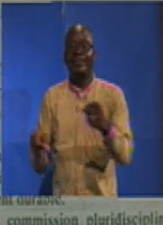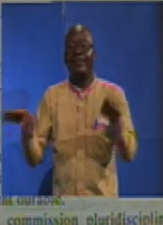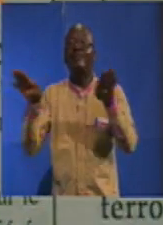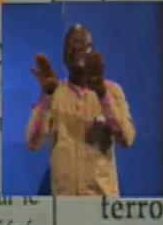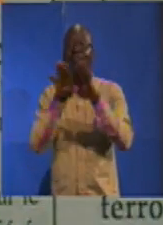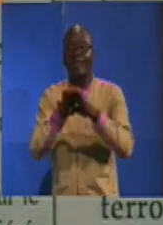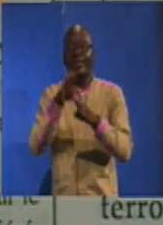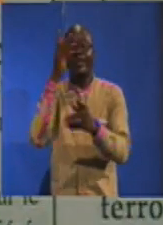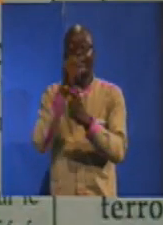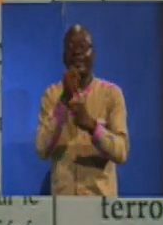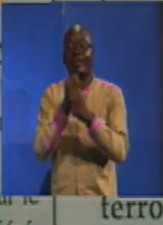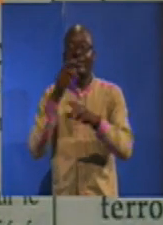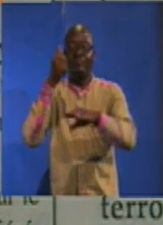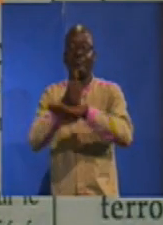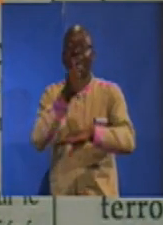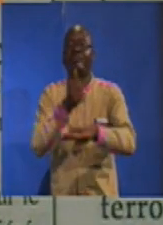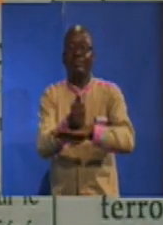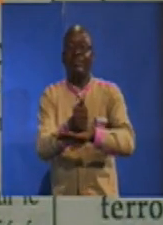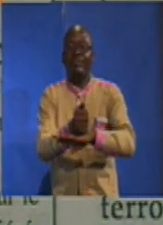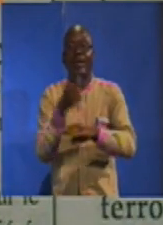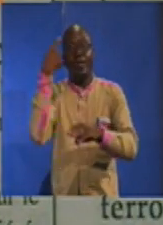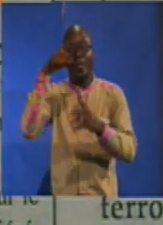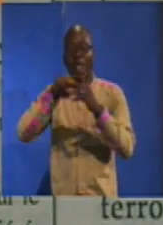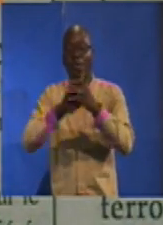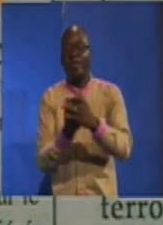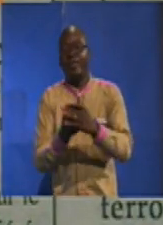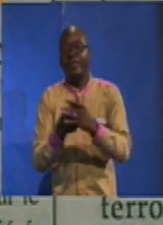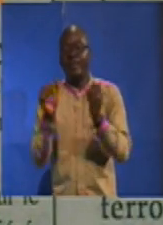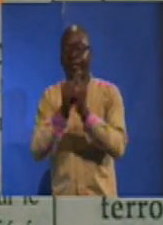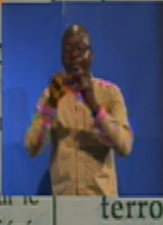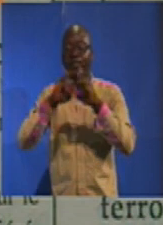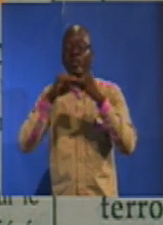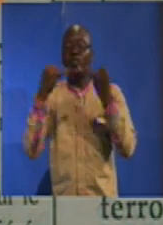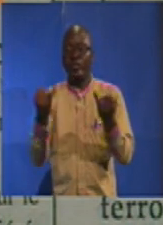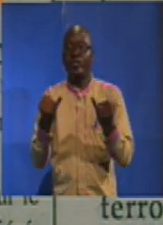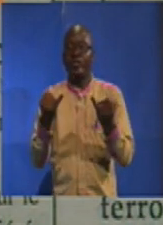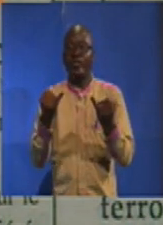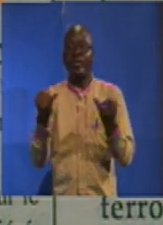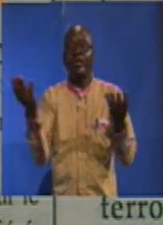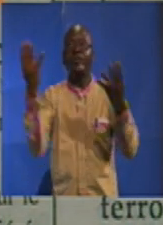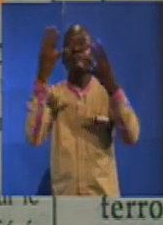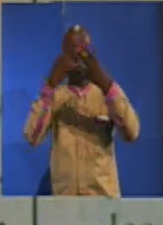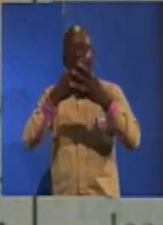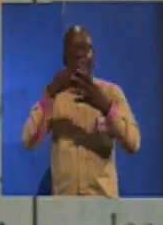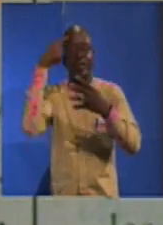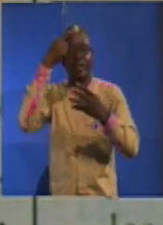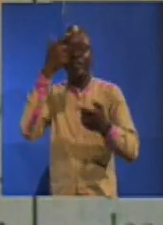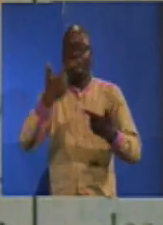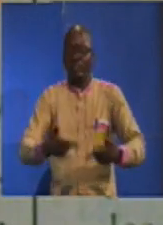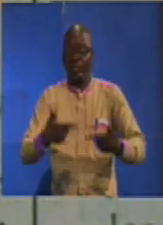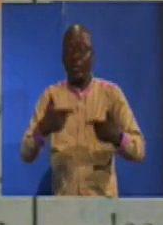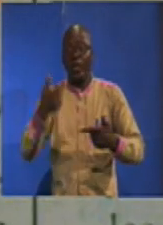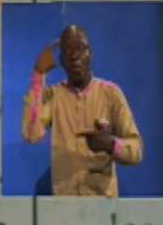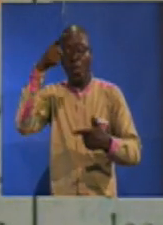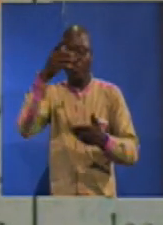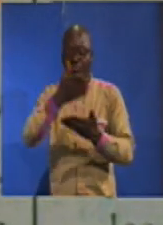en fonction de l'accusé. En effet, selon le journal, le parquet a eu la main plutôt lourde pour certains